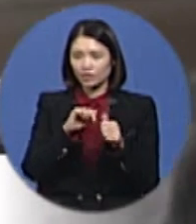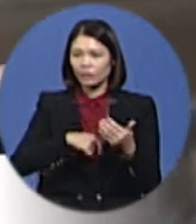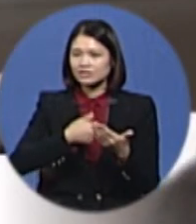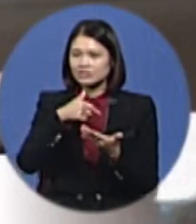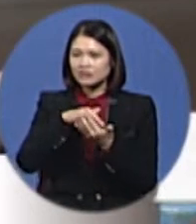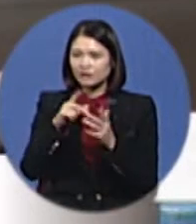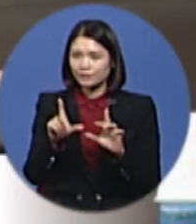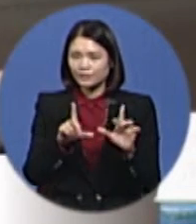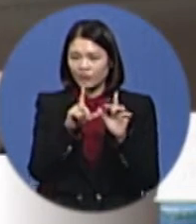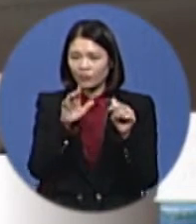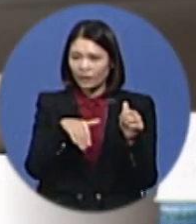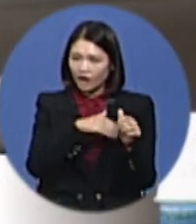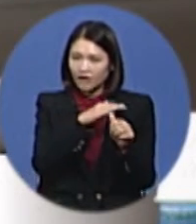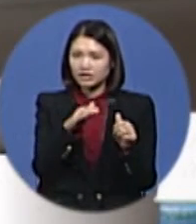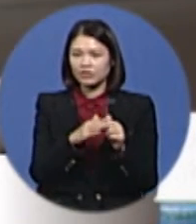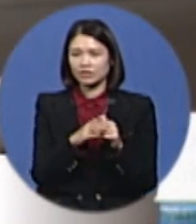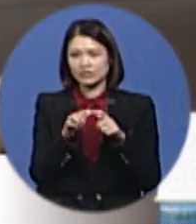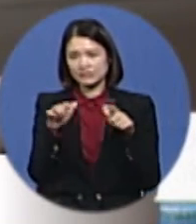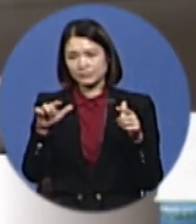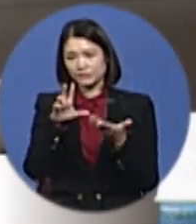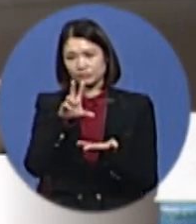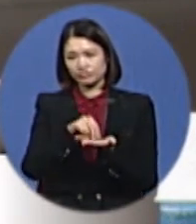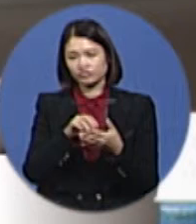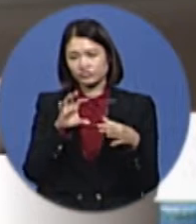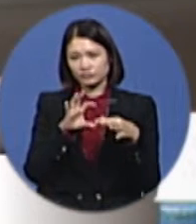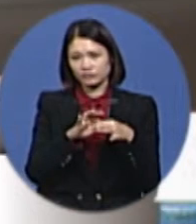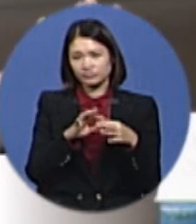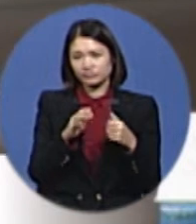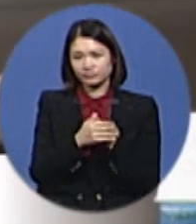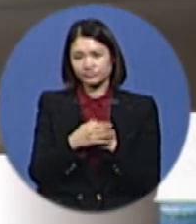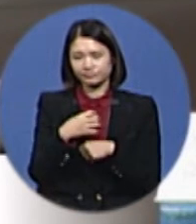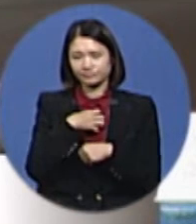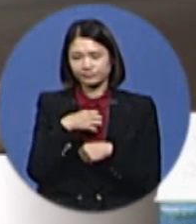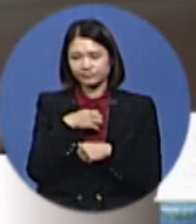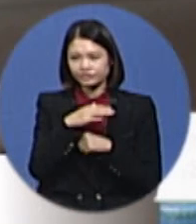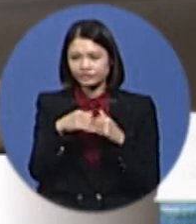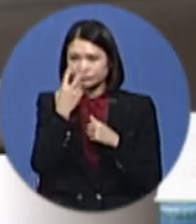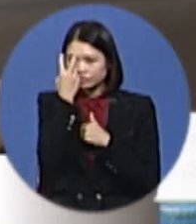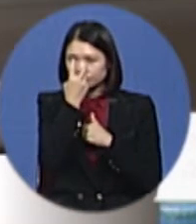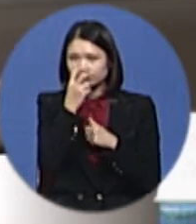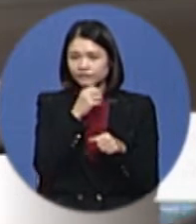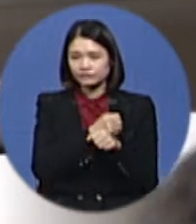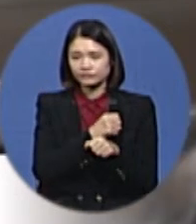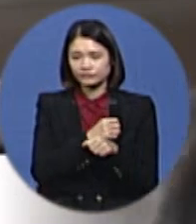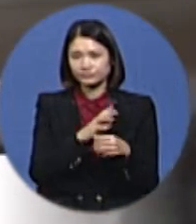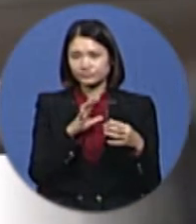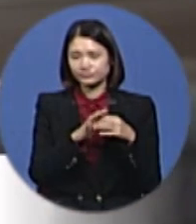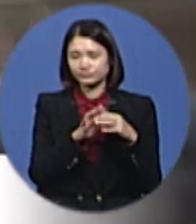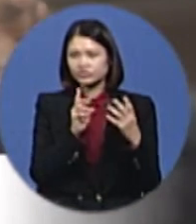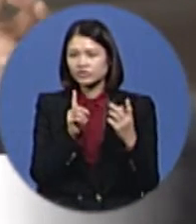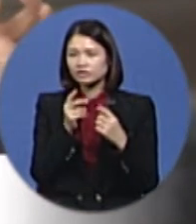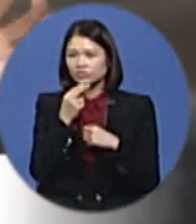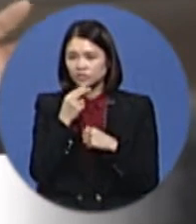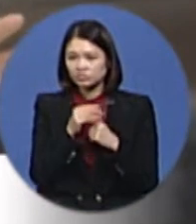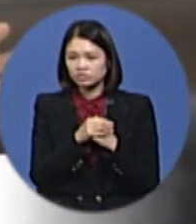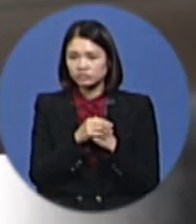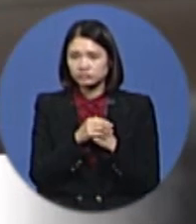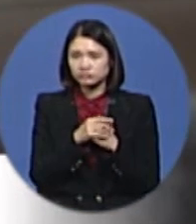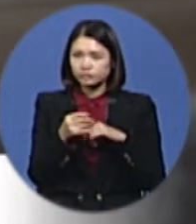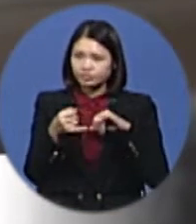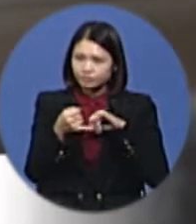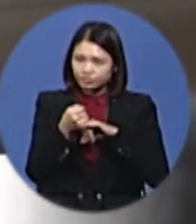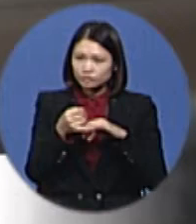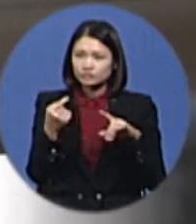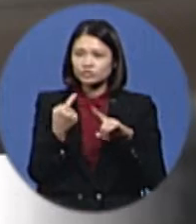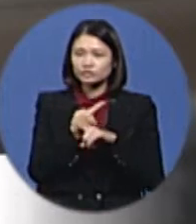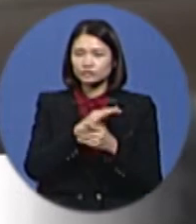자립환경 일반에서 발생하는 문제에 대해서는 위기관리의 대상으로 삼고 있지 않은데 반드시 수정이